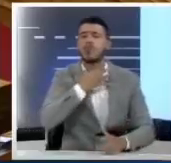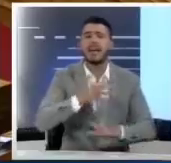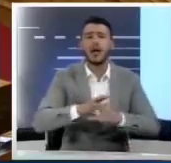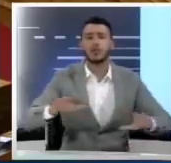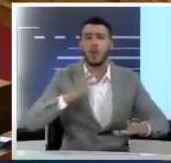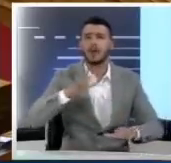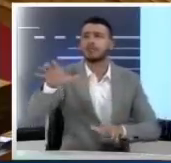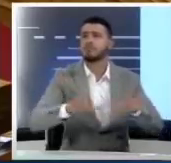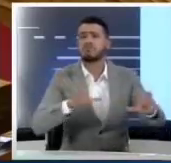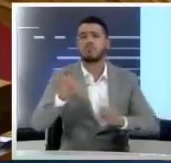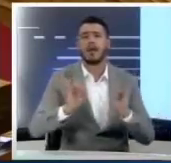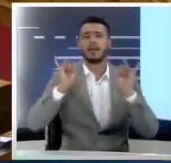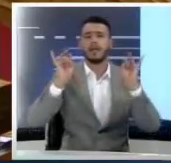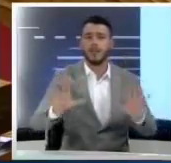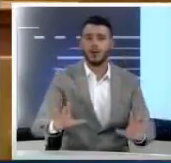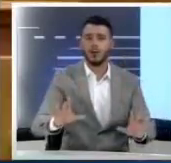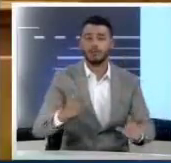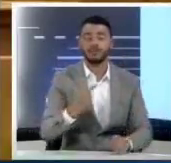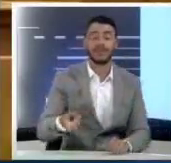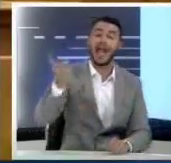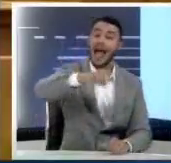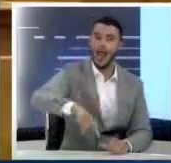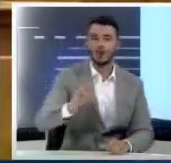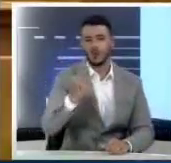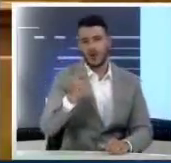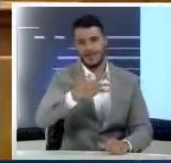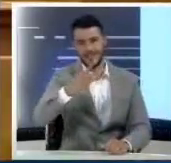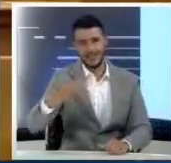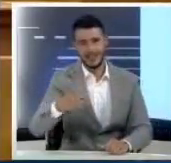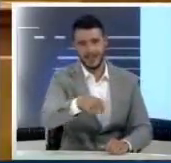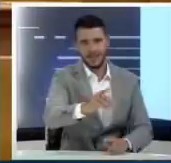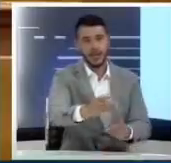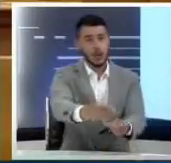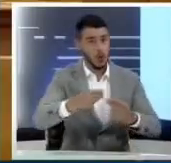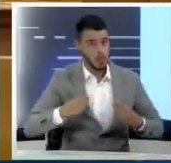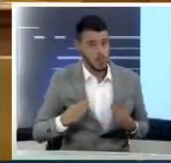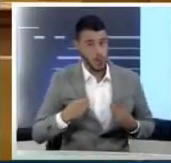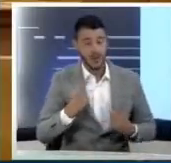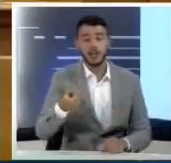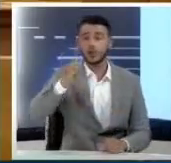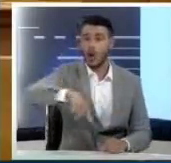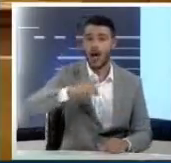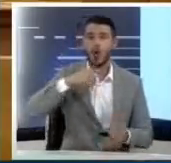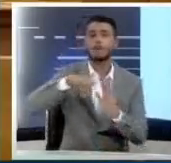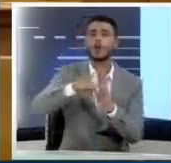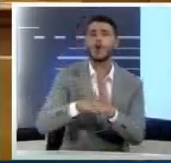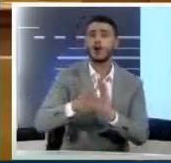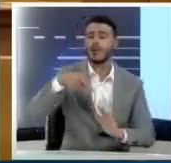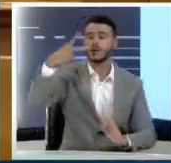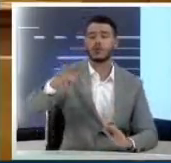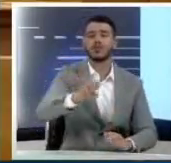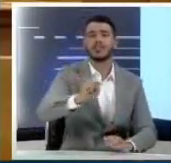Και ένας άλλος κακοπροαιρετός ΣΥΡΙΖΕΟΣ μου έδωσε και το μεσοπρόθεσμο του κύριου Σταϊκούρα που κάνει τις